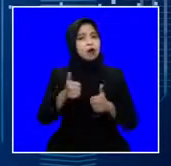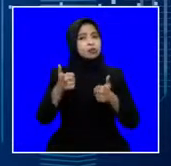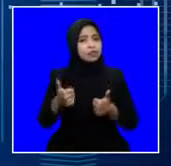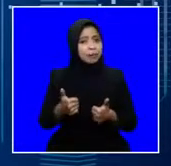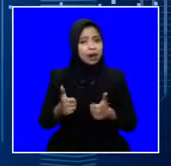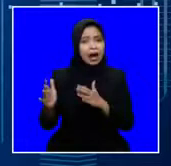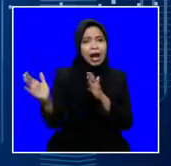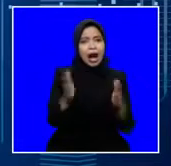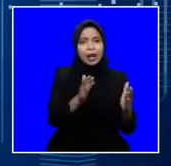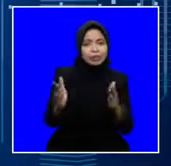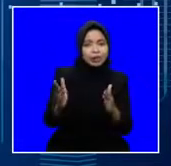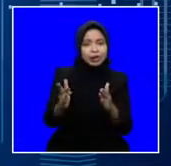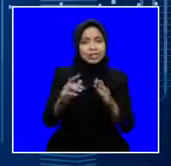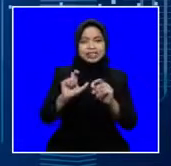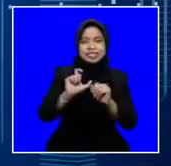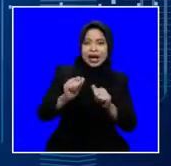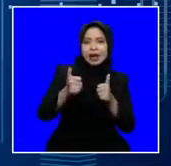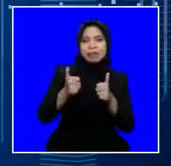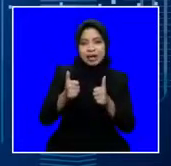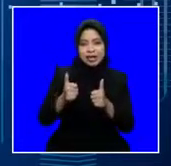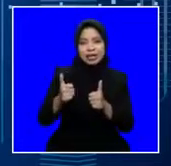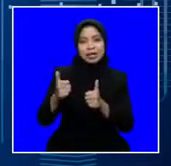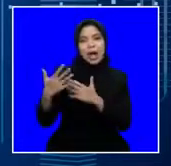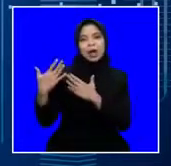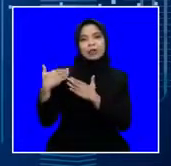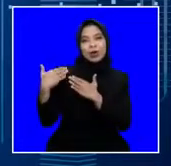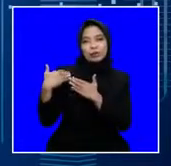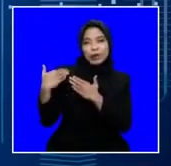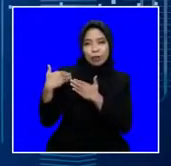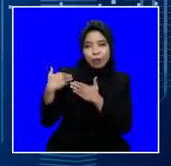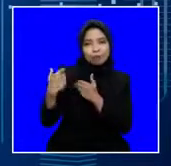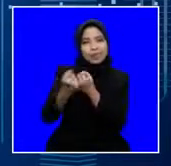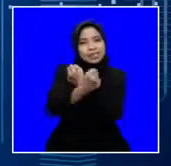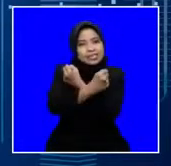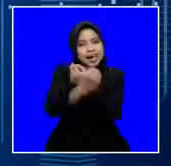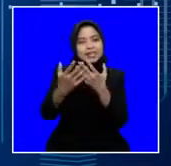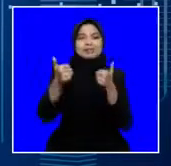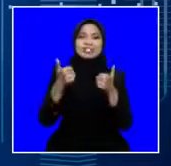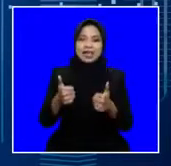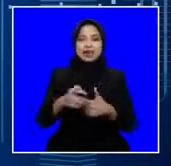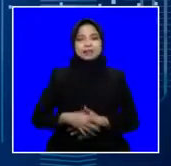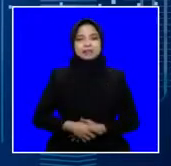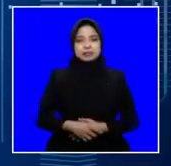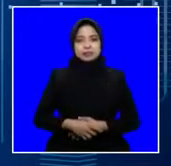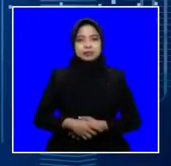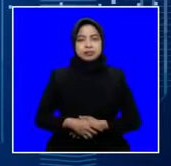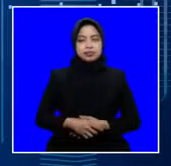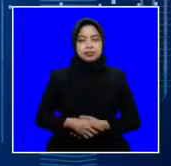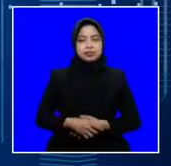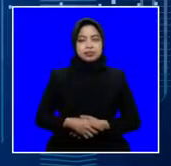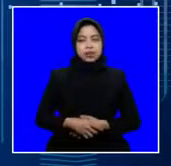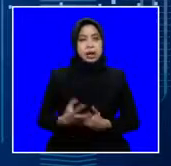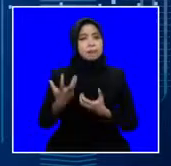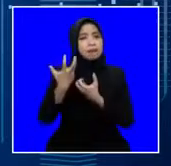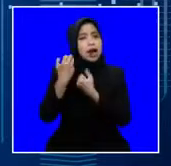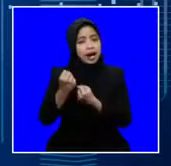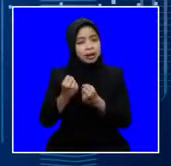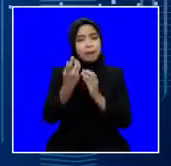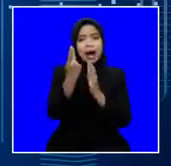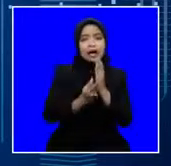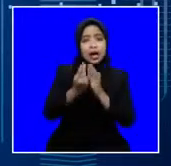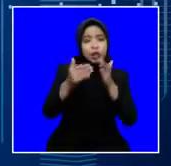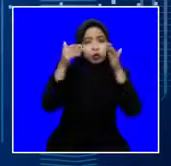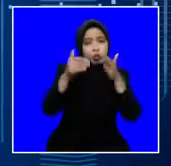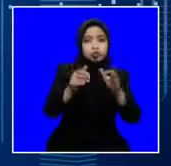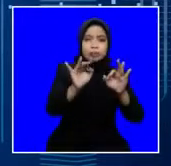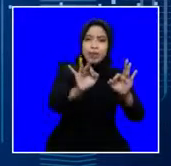menjaga tata kelola yang baik dan akuntabilitas yang sangat jelas, kita berharap manfaat dari dana pendidikan